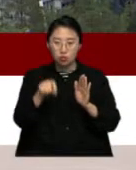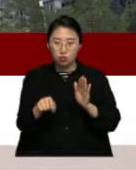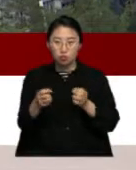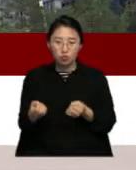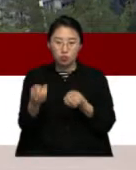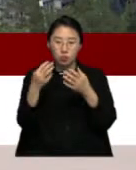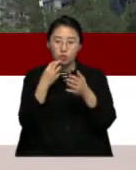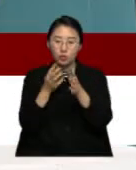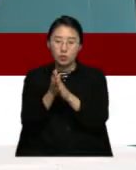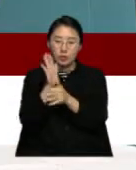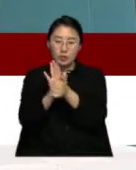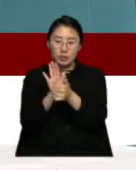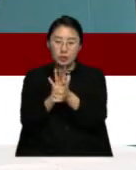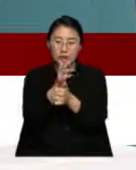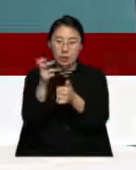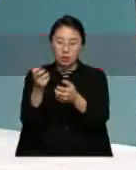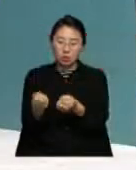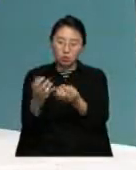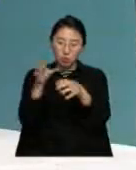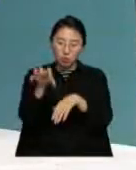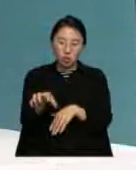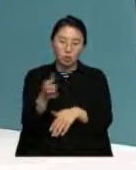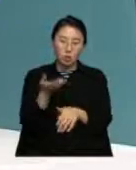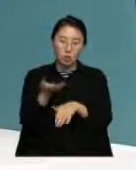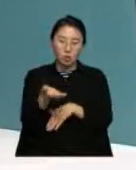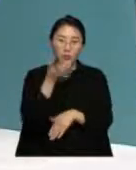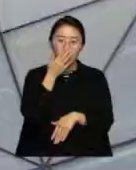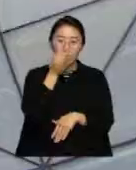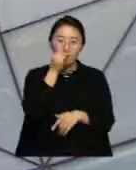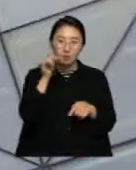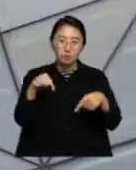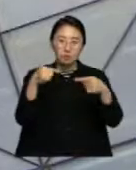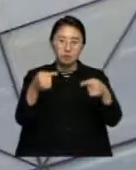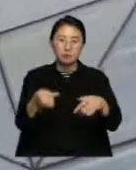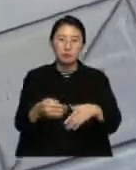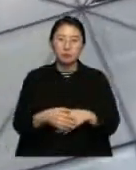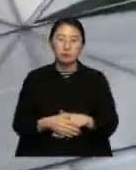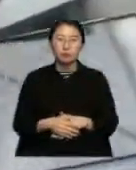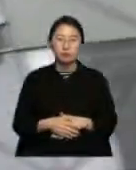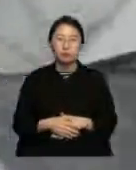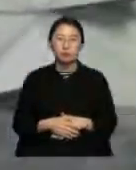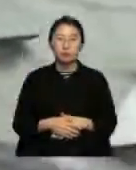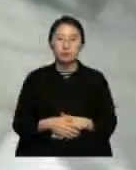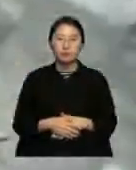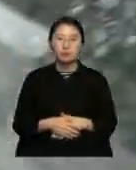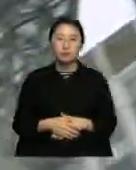비롯한 서울시에서 지원하는 대규모 축제에도 푸드트럭이 참여할 수 있도록 할 예정입니다.